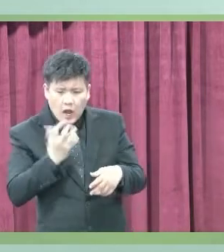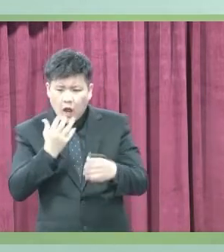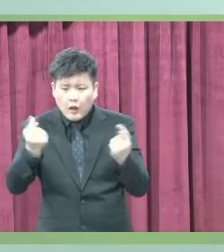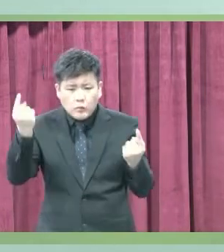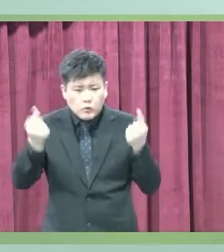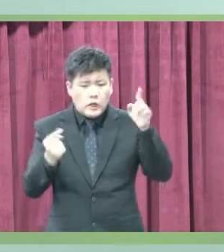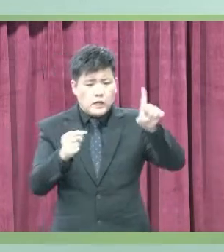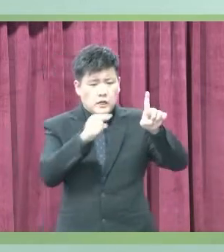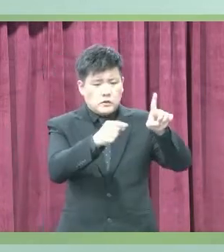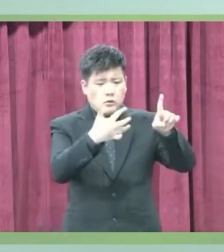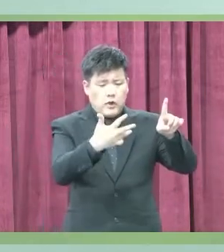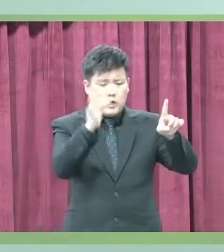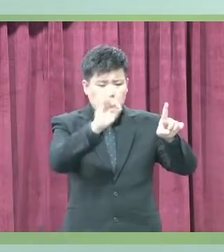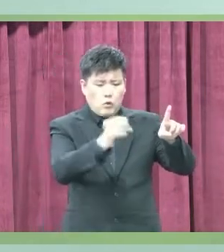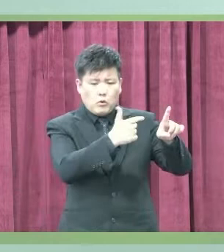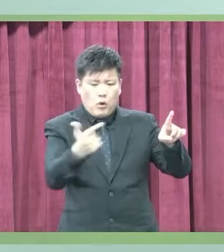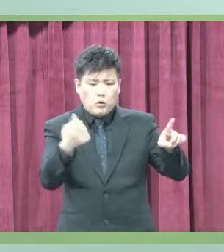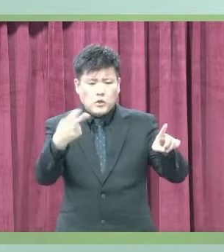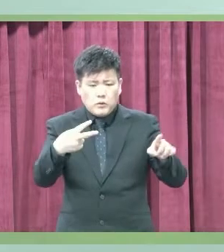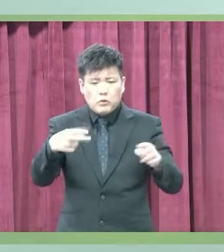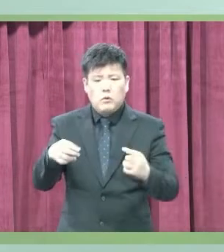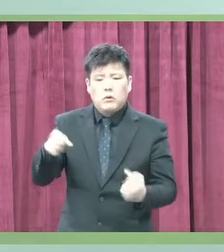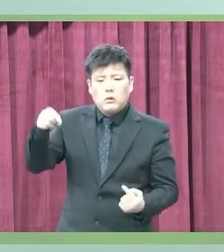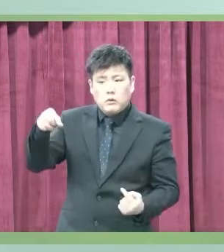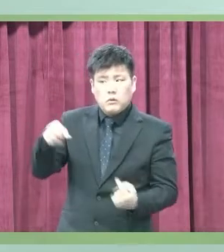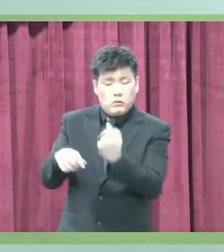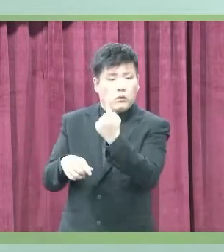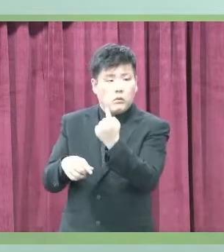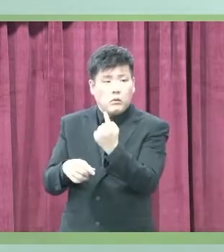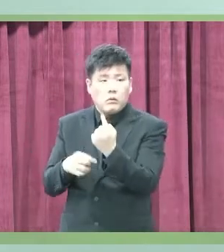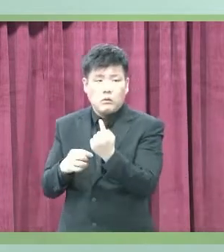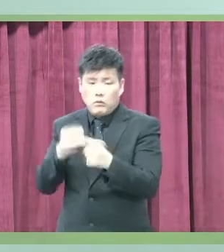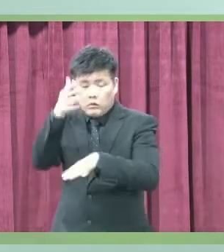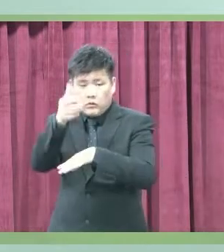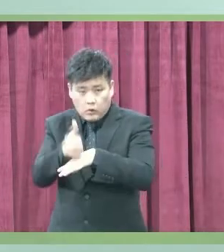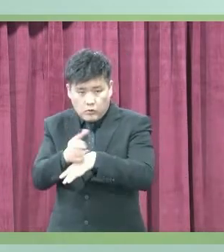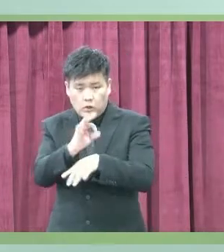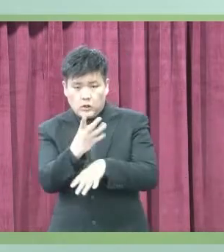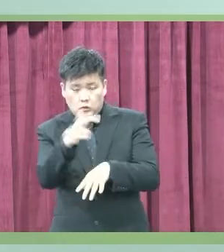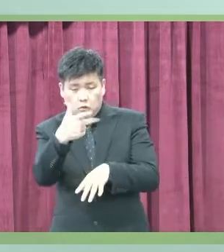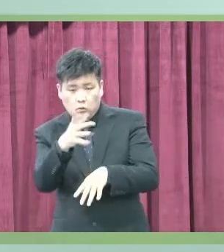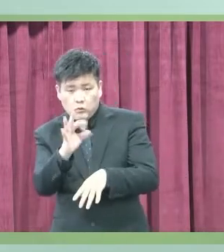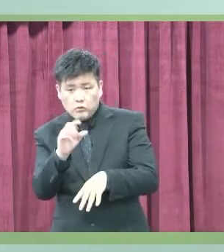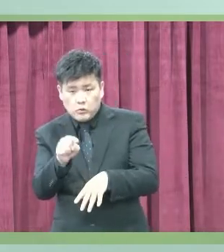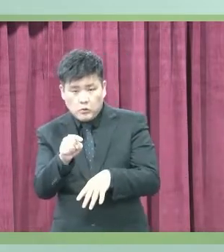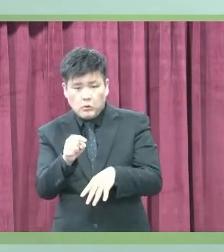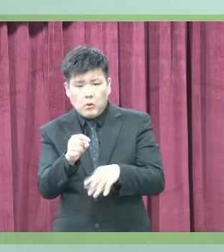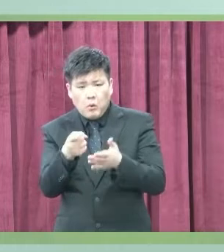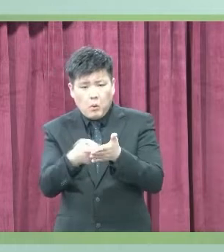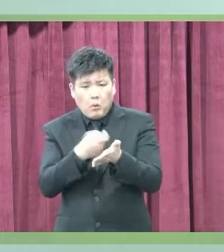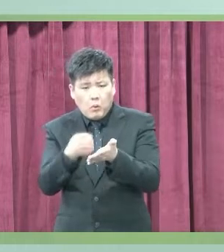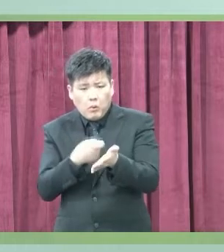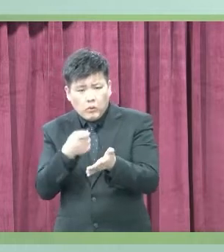나타났고, 대장 내시경 검사 결과 그 대장 용종과 대장암 의심에서 조금 더 높은